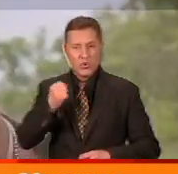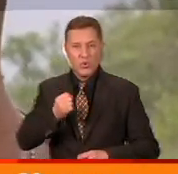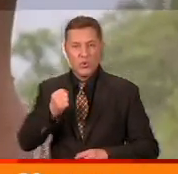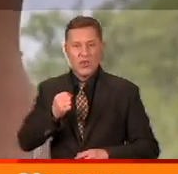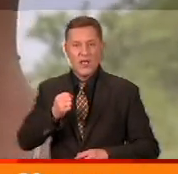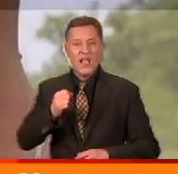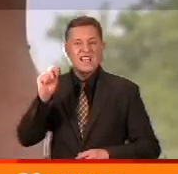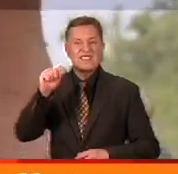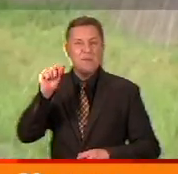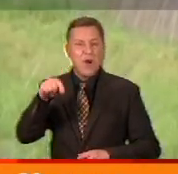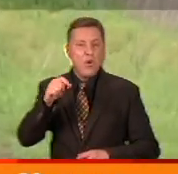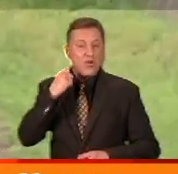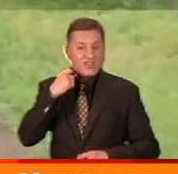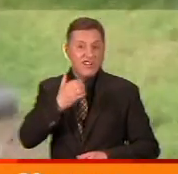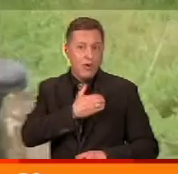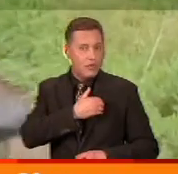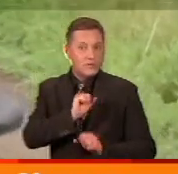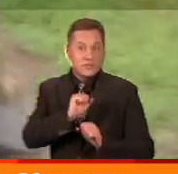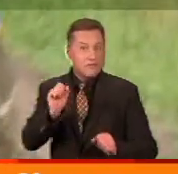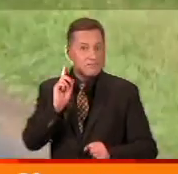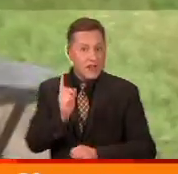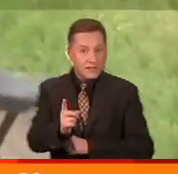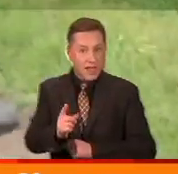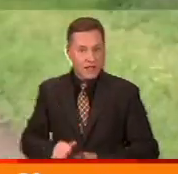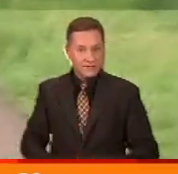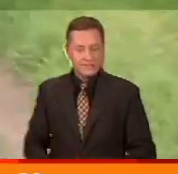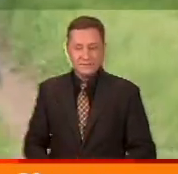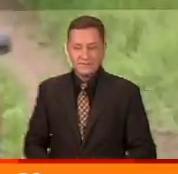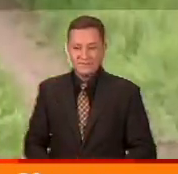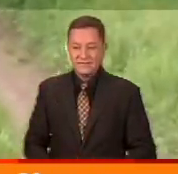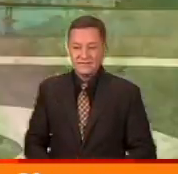Самогончика хочеться, але не можна. Марія Малевська, Олександр Бринза, Андрій Степанов, програма «Вікна», СТВ.